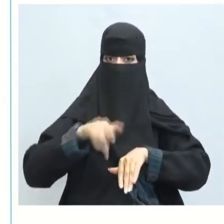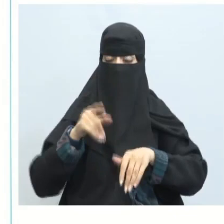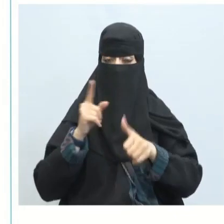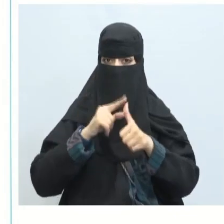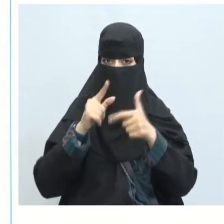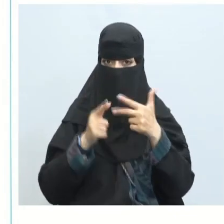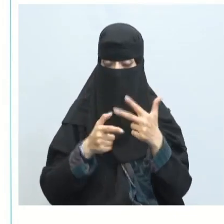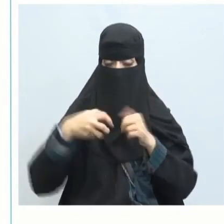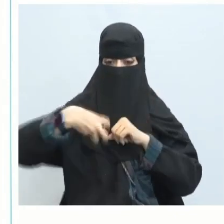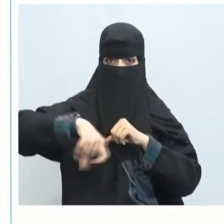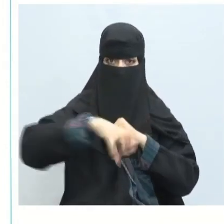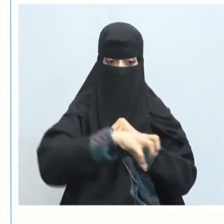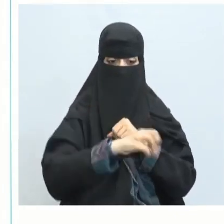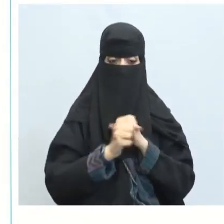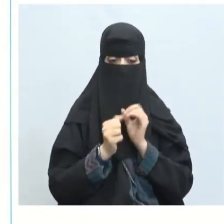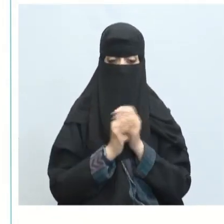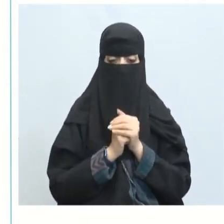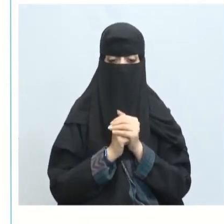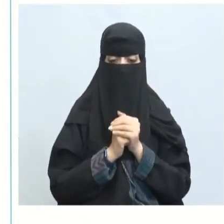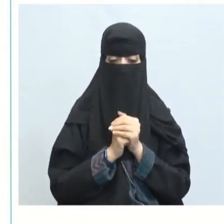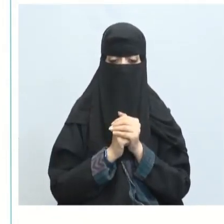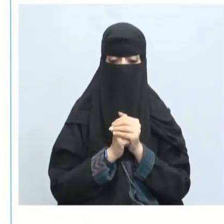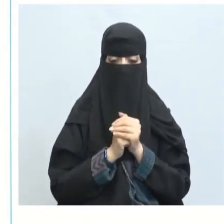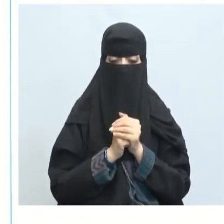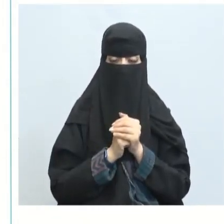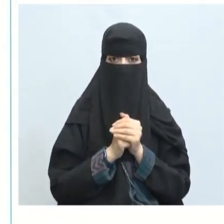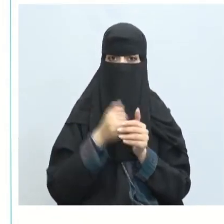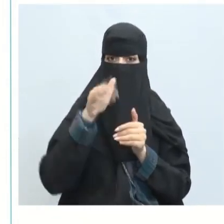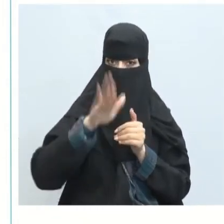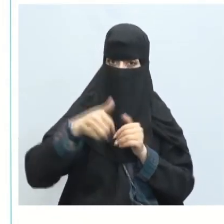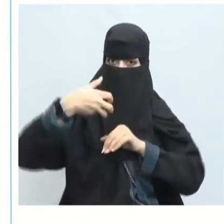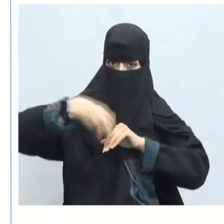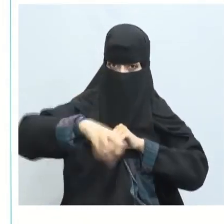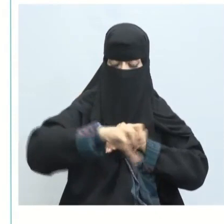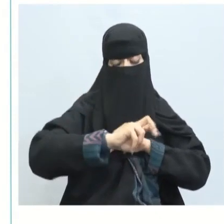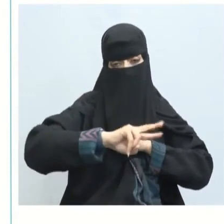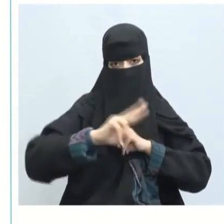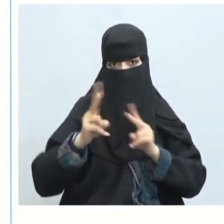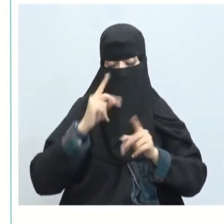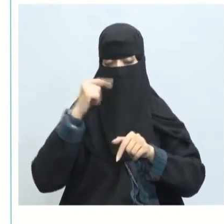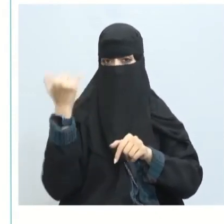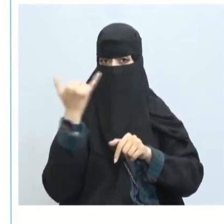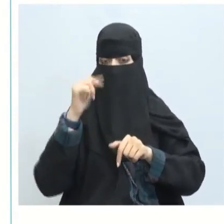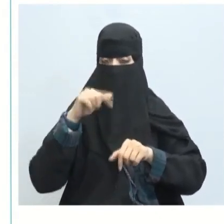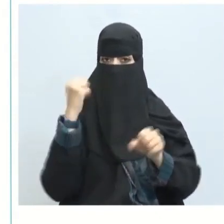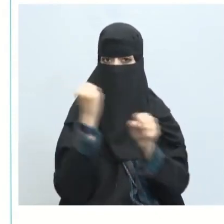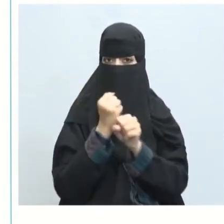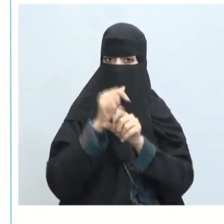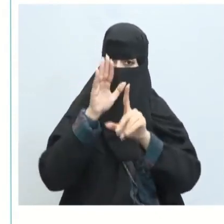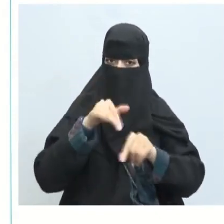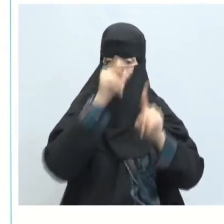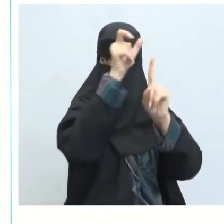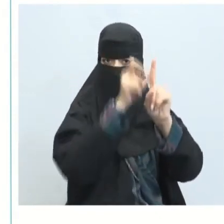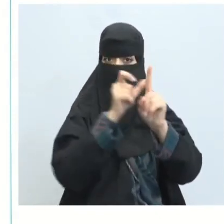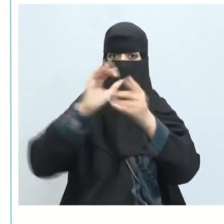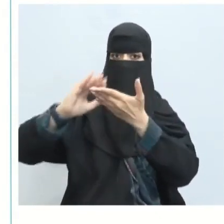عن هذا التقسيم وايضا هنالك تقسيمات اخرى مثلا اهميه العمل قد يكون لدينا سكرتير